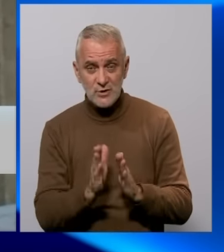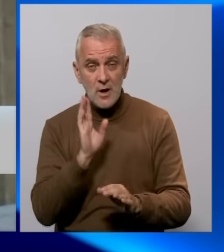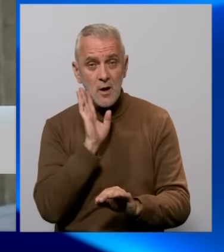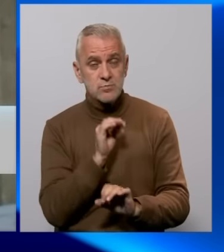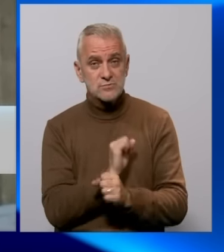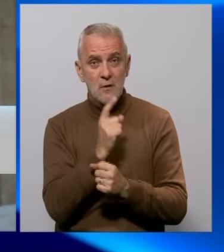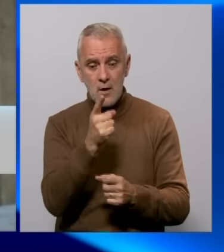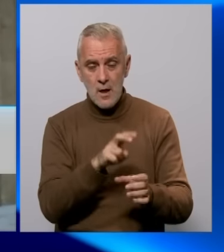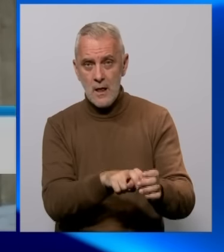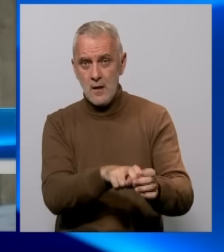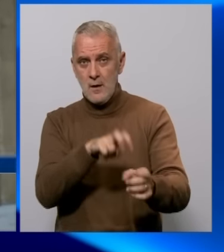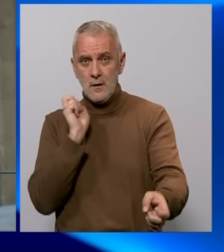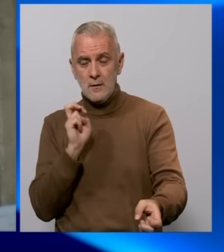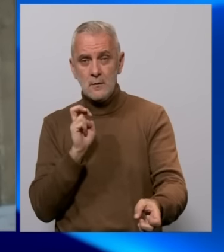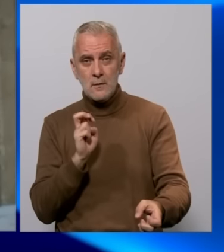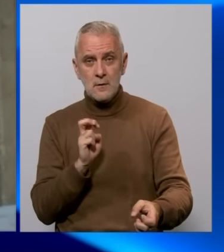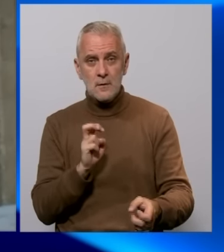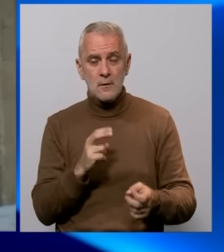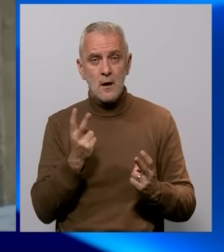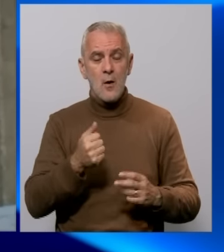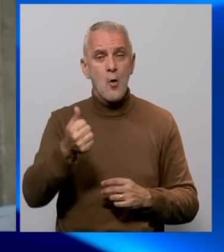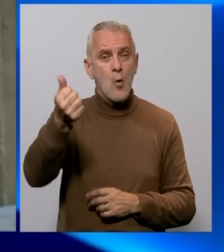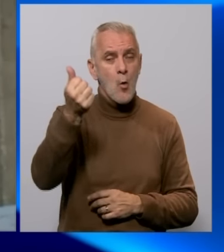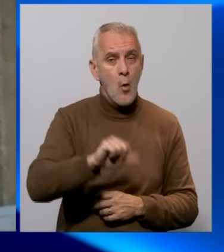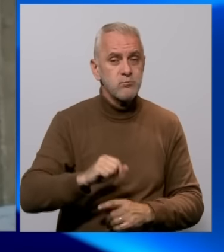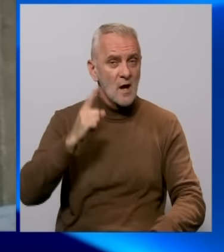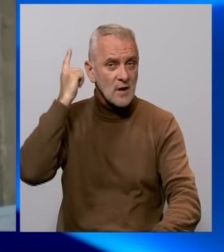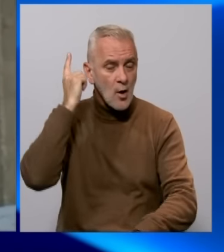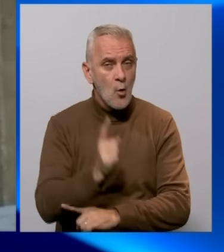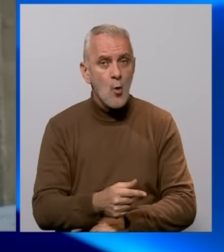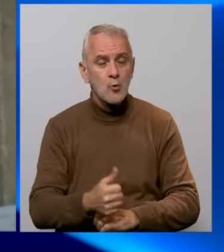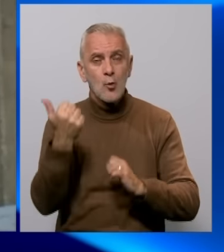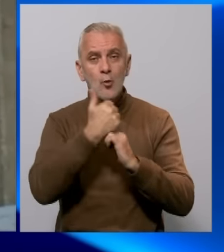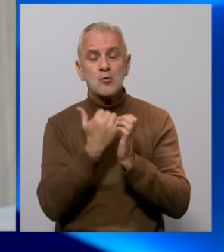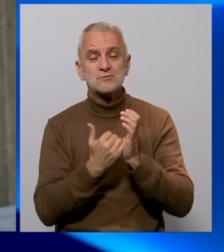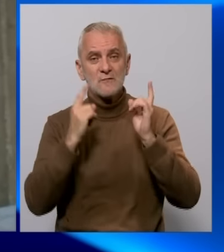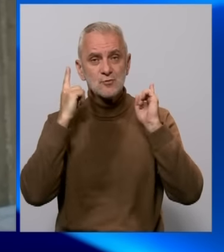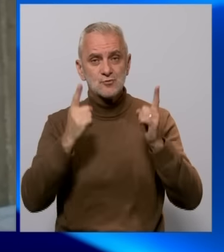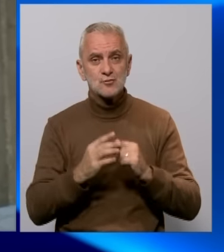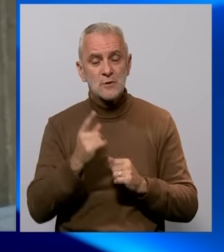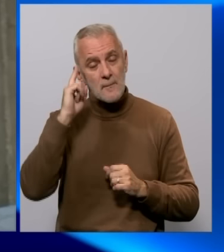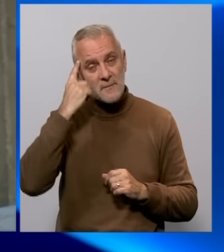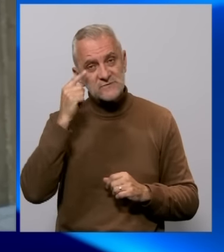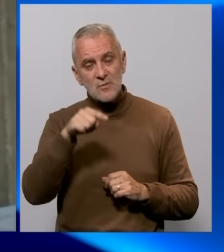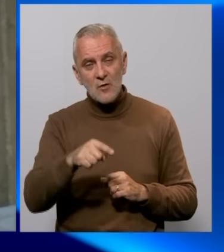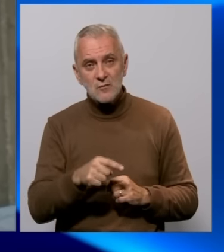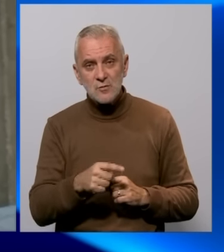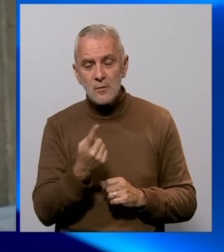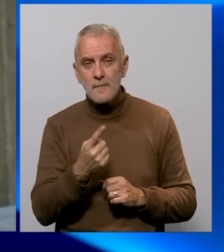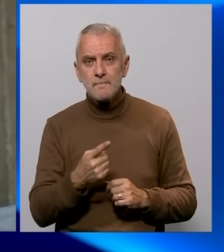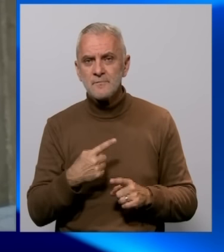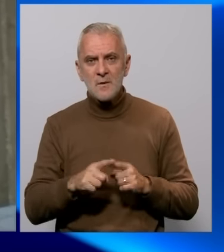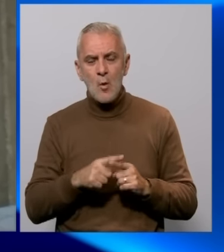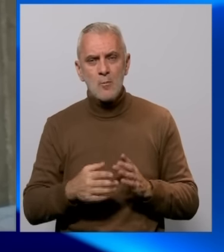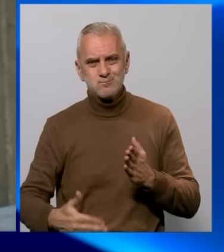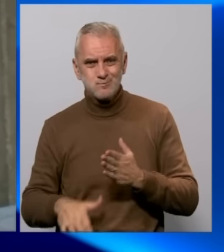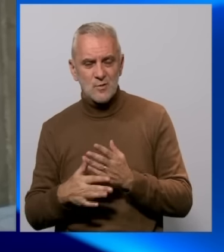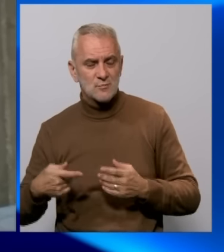istupa tako što, laički rečeno, obara odluku Ustavnog suda Bosne i Hercegovine. Smatram ovo jednim proinvestitorskim